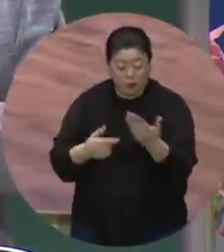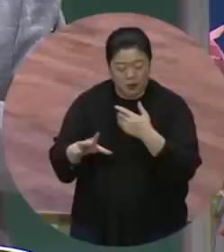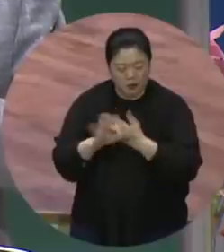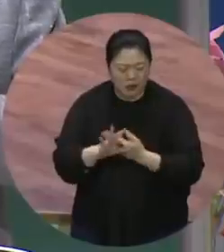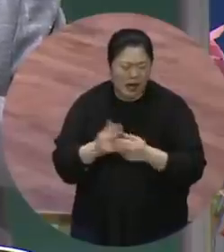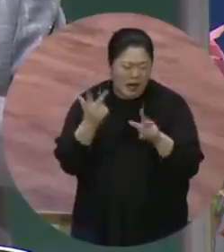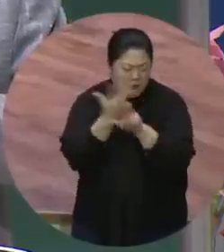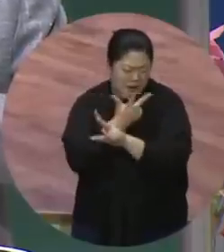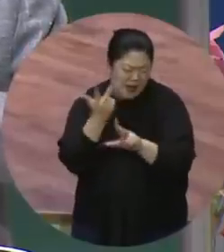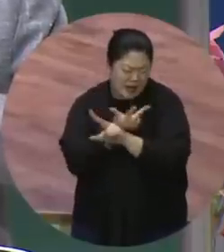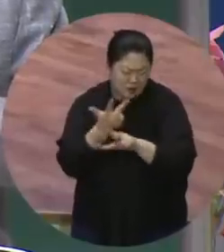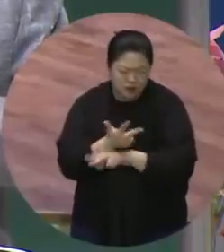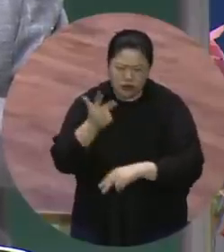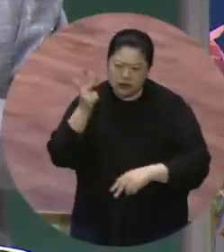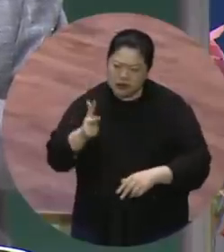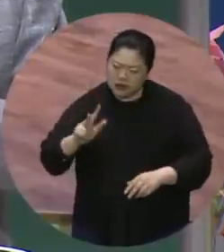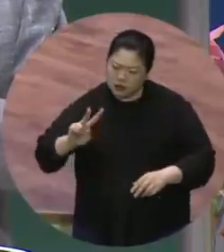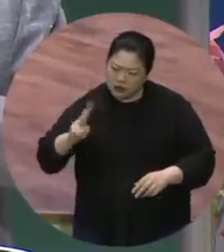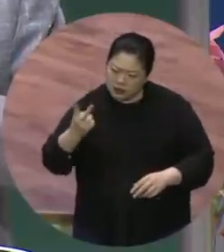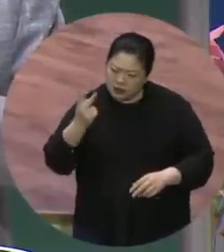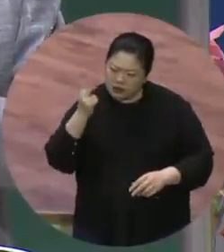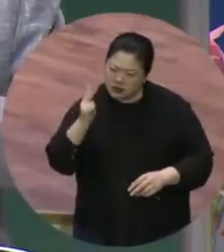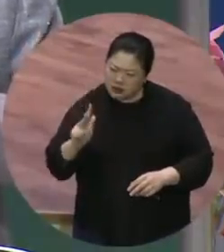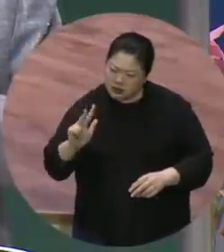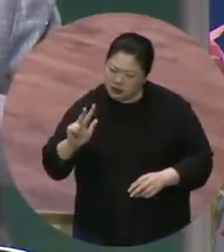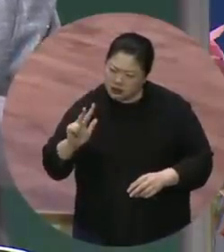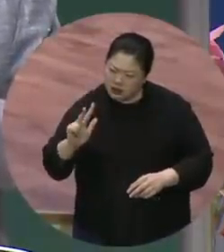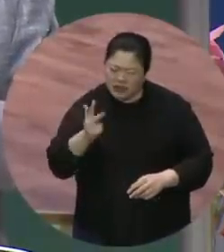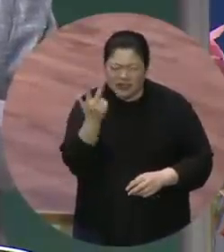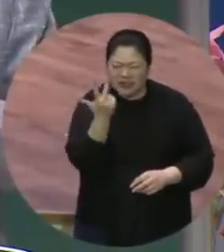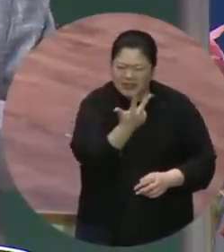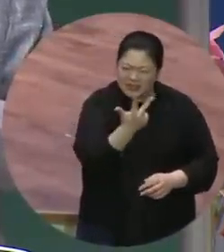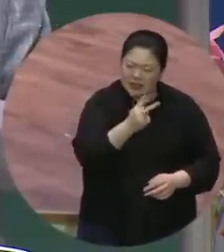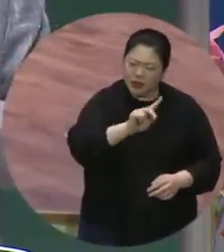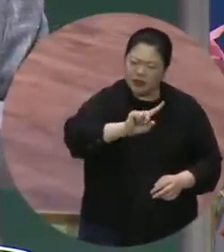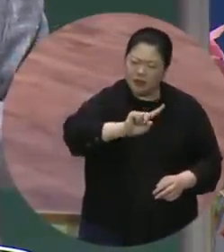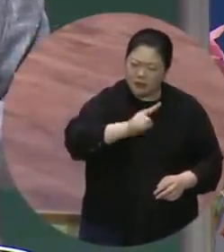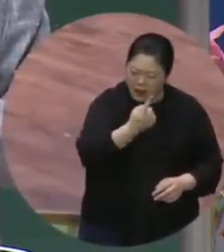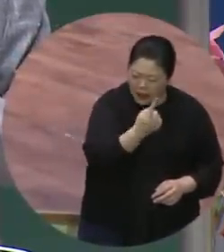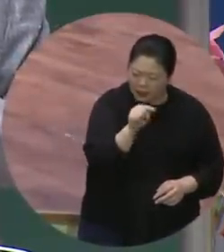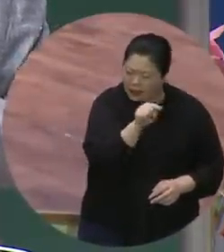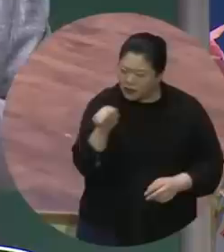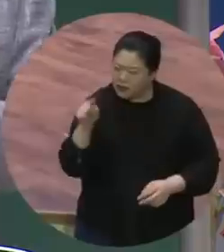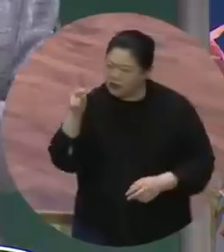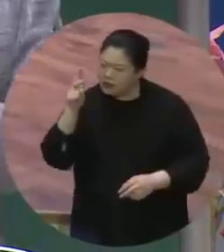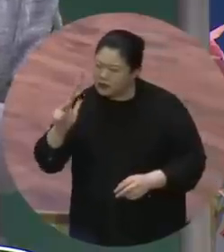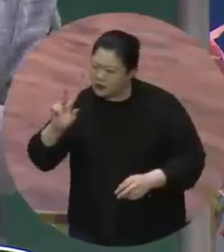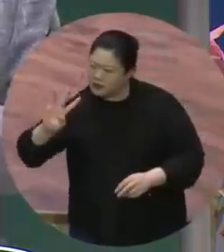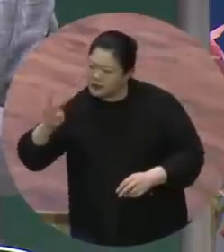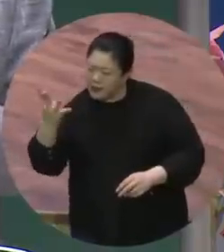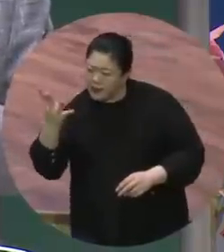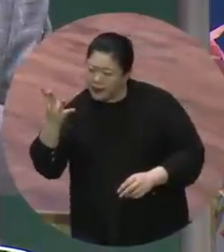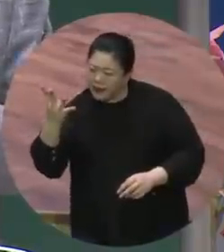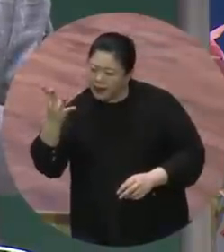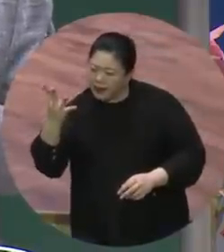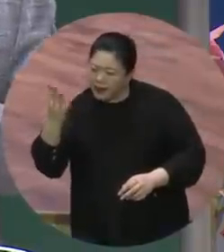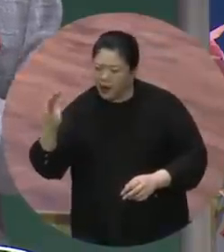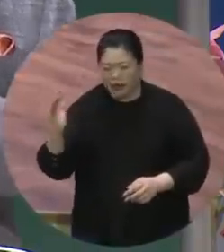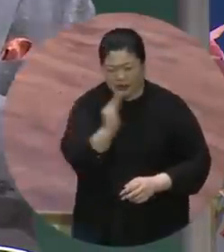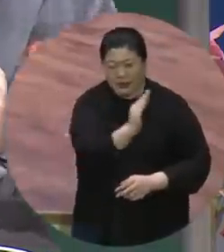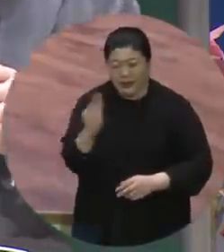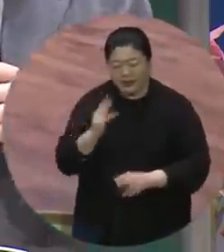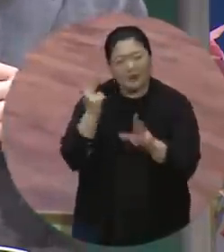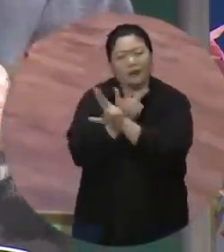7,300, 7,200, 7,400, 7,100 왔다 해요. 매주 통계가 나요. 통계 주일날까지 다 예배